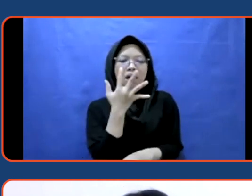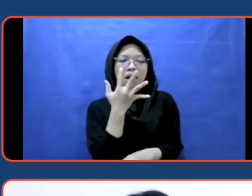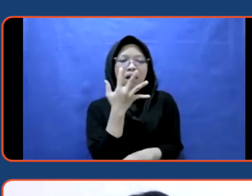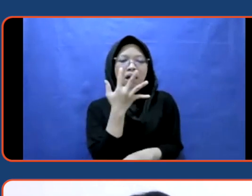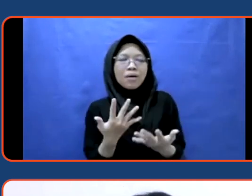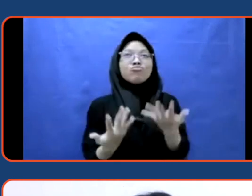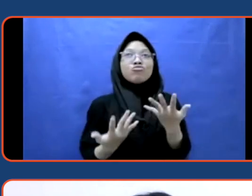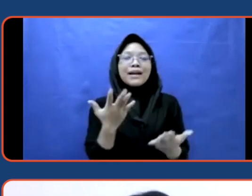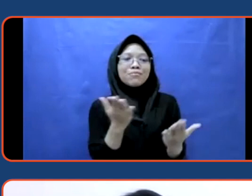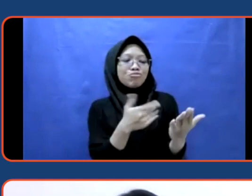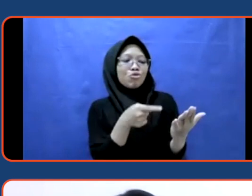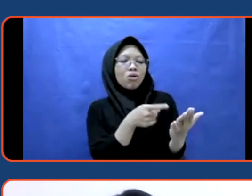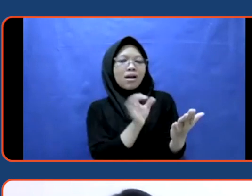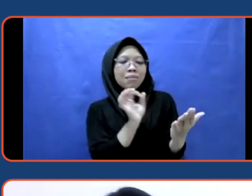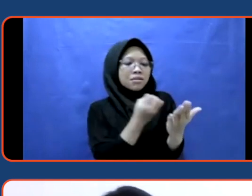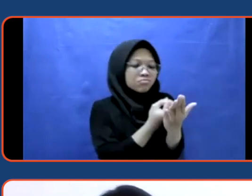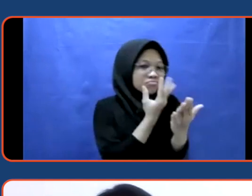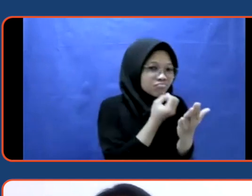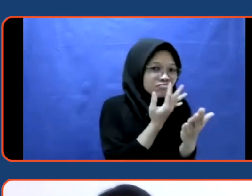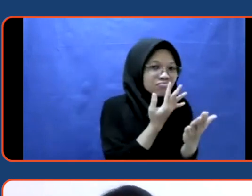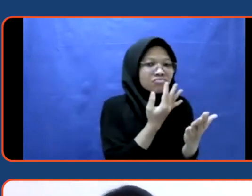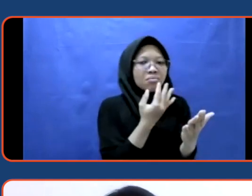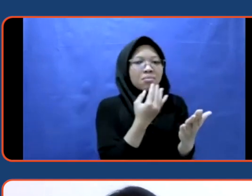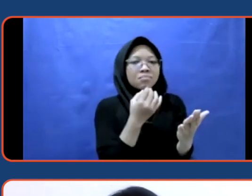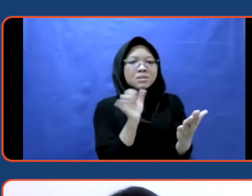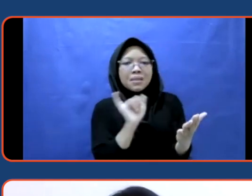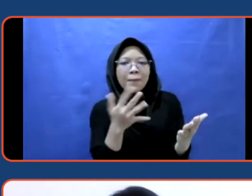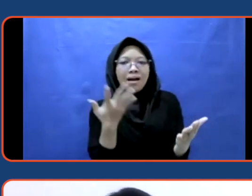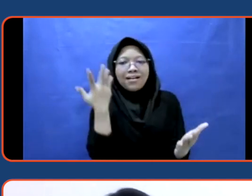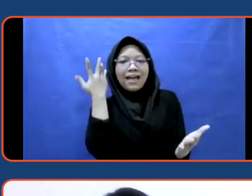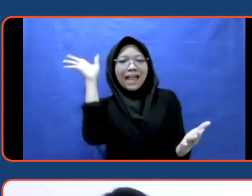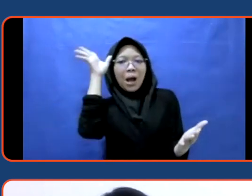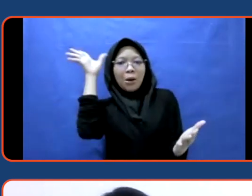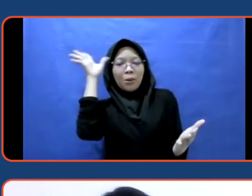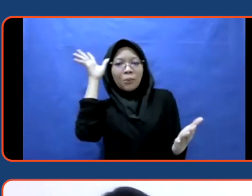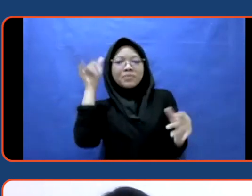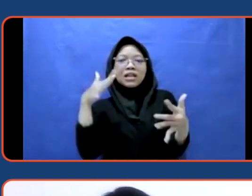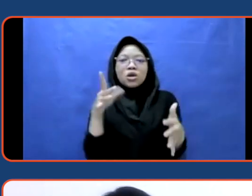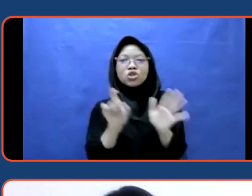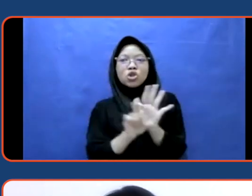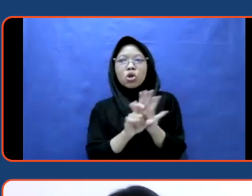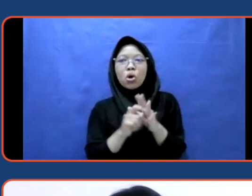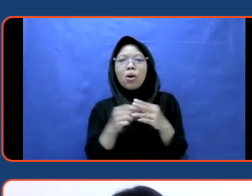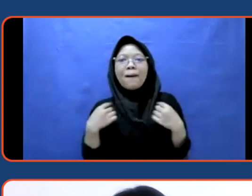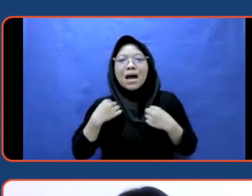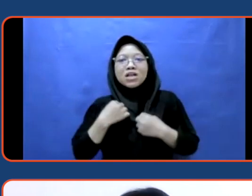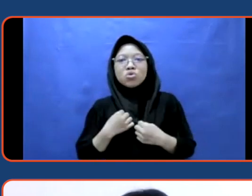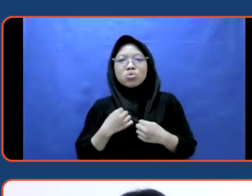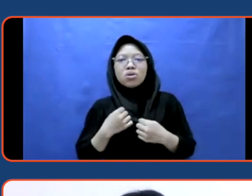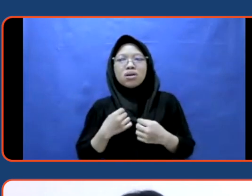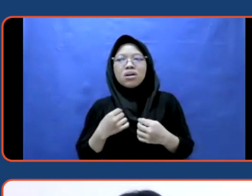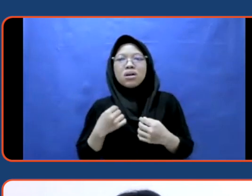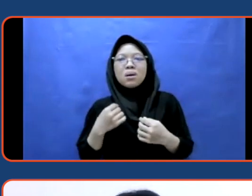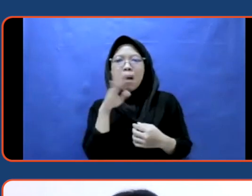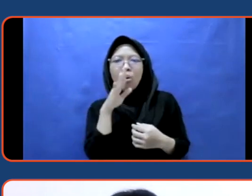misalkan bau-bau hutan seperti apa gitu ya Atau baju yang berkeringat Seperti apa atau bau darah itu seperti